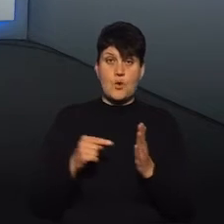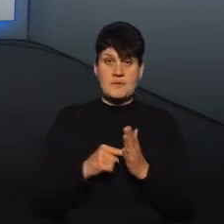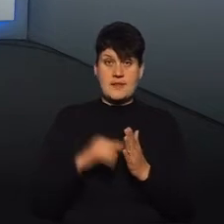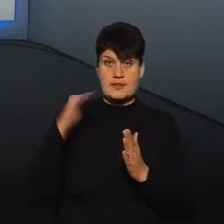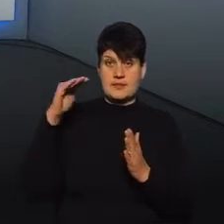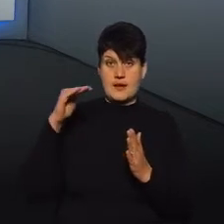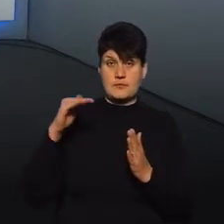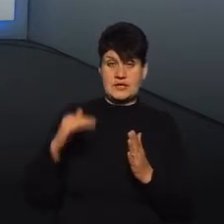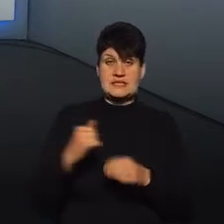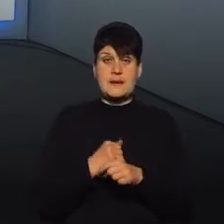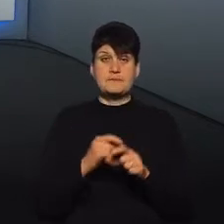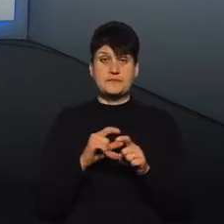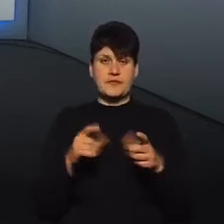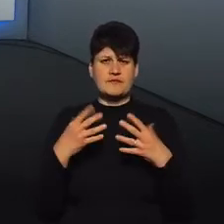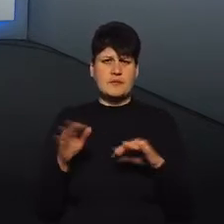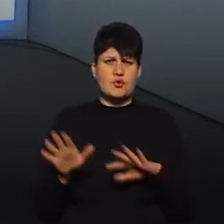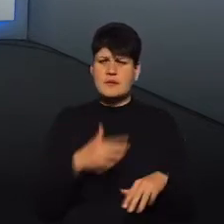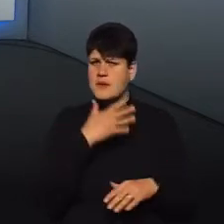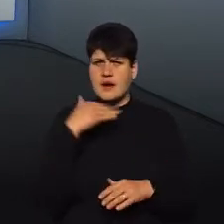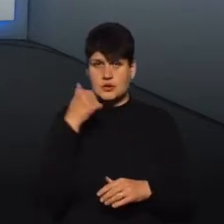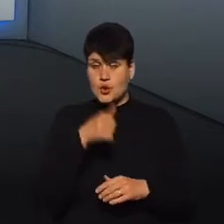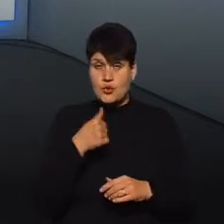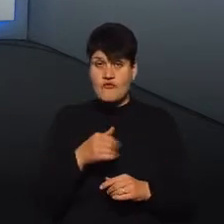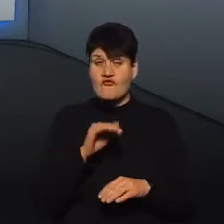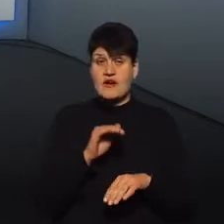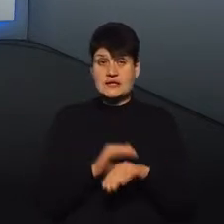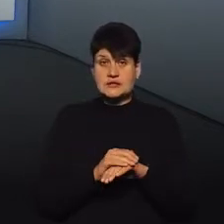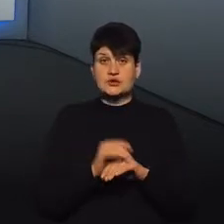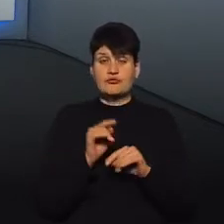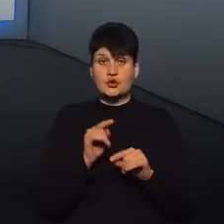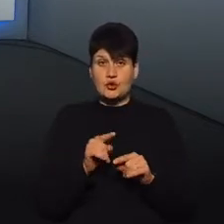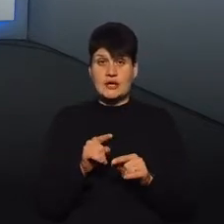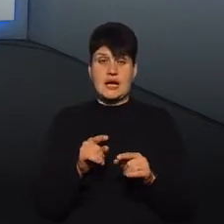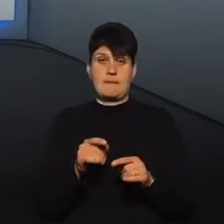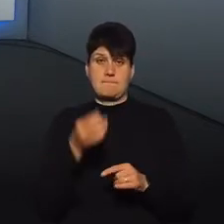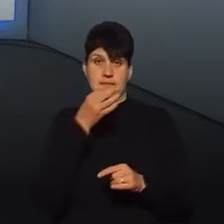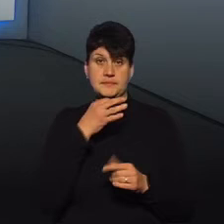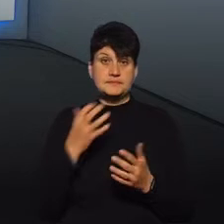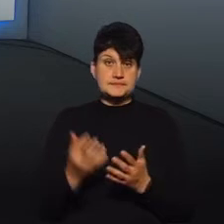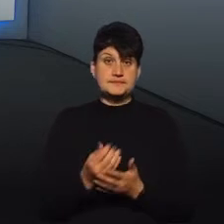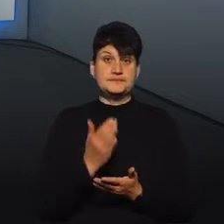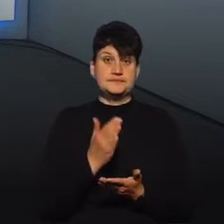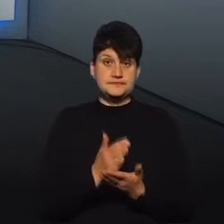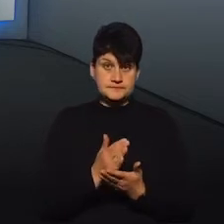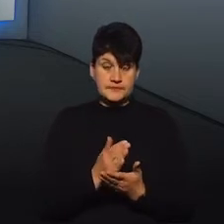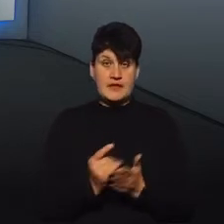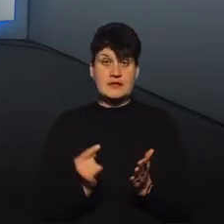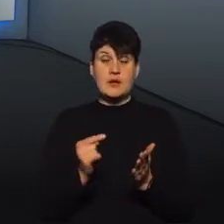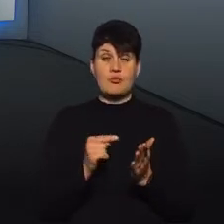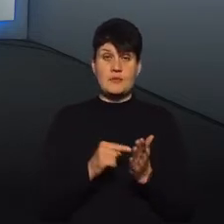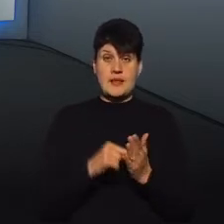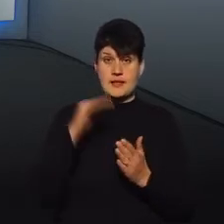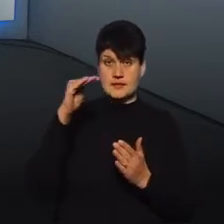це проходить багато років. Фактично від того, як препарат був винайдений, і до того, як він попадає на полиці аптек,